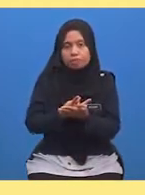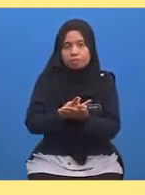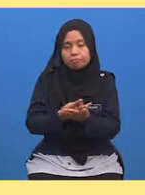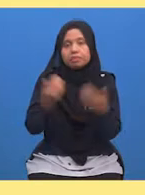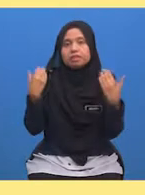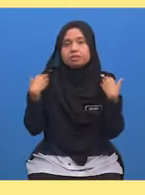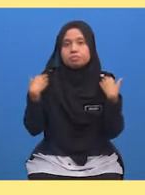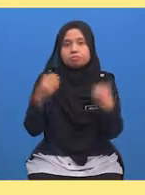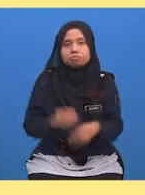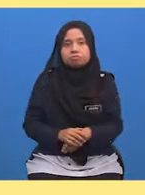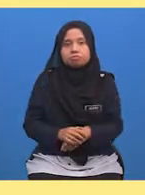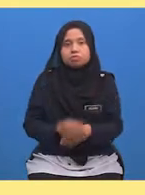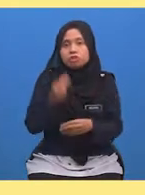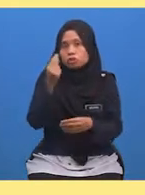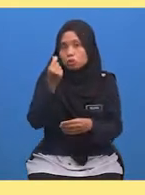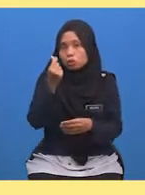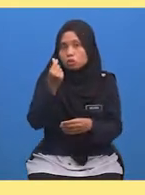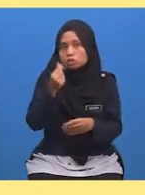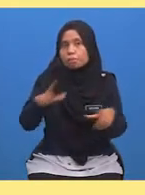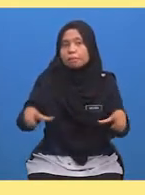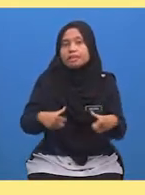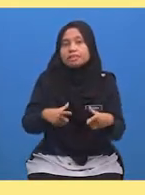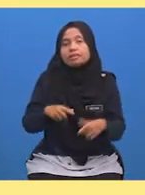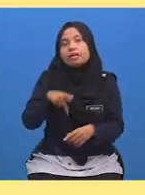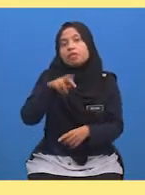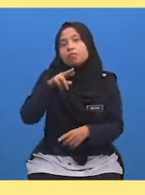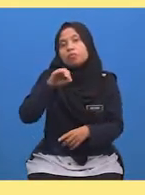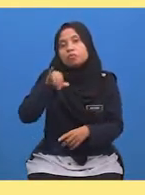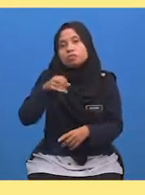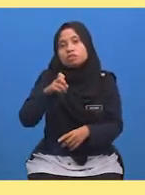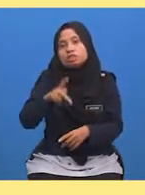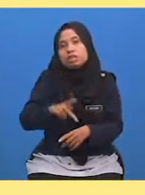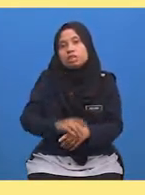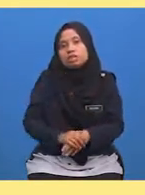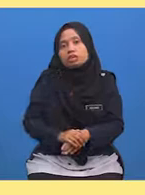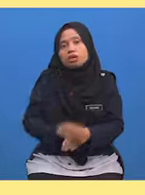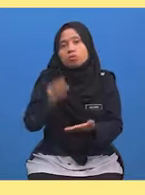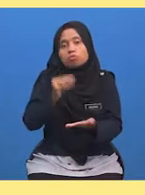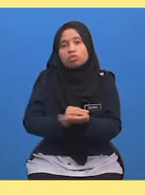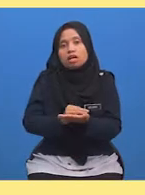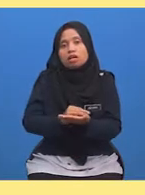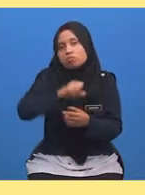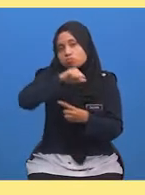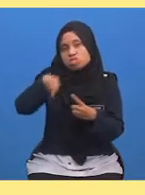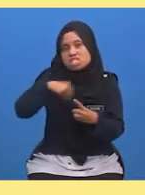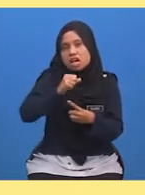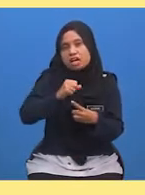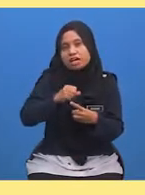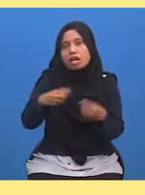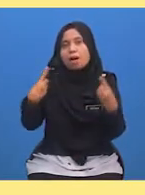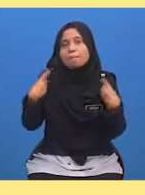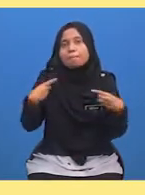mengandungi kos pelaksanaan projek, peruntukan modal pusingan, perbelanjaan